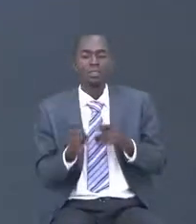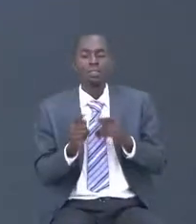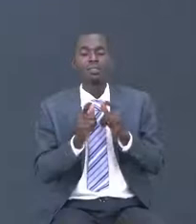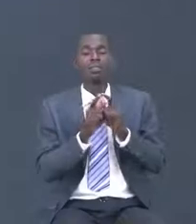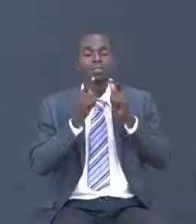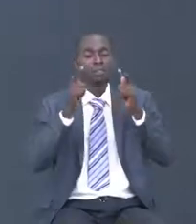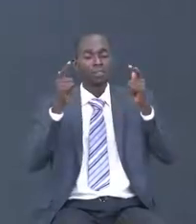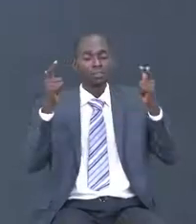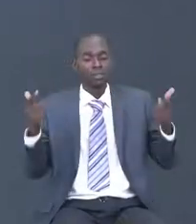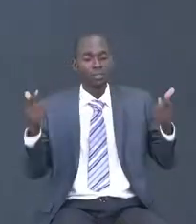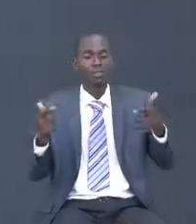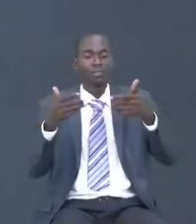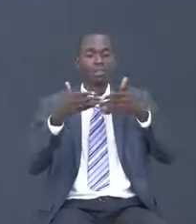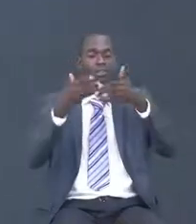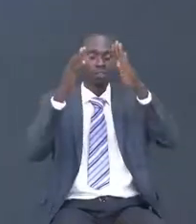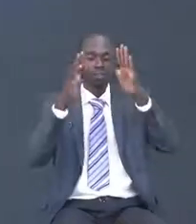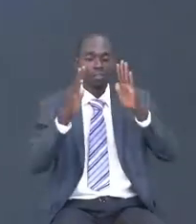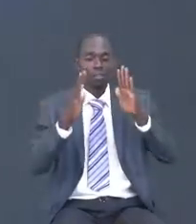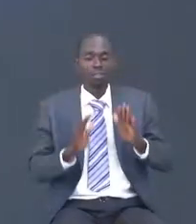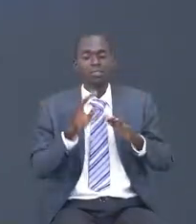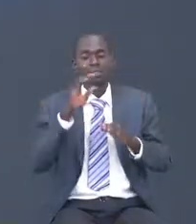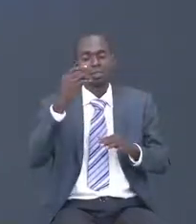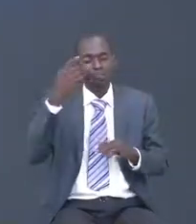chemin, pour avoir